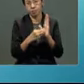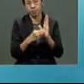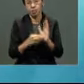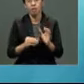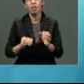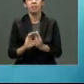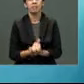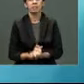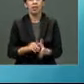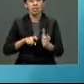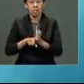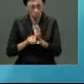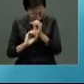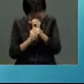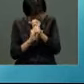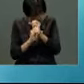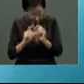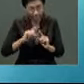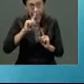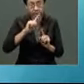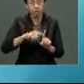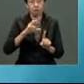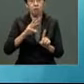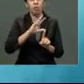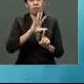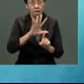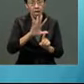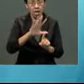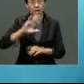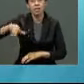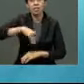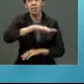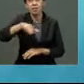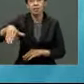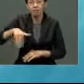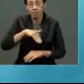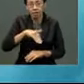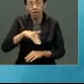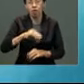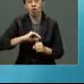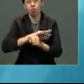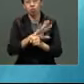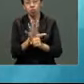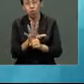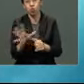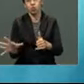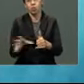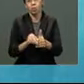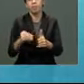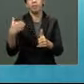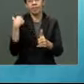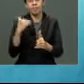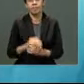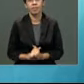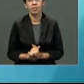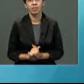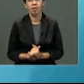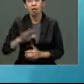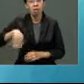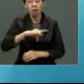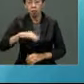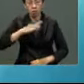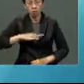ชื้อครั้งที่1ในวันที่5มิถุนายนทั้งหมดนี้ก็พบว่ามีผลยืนยันและทุกรายไม่มีอ